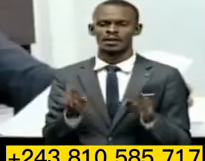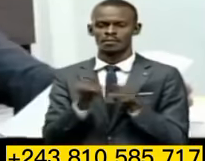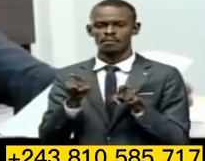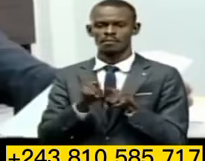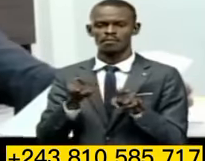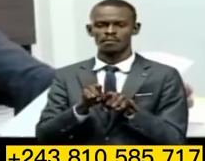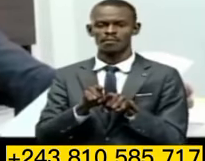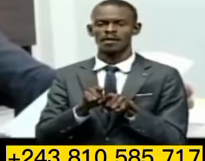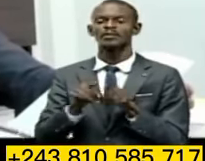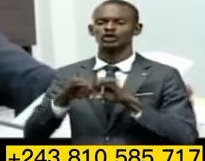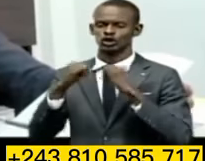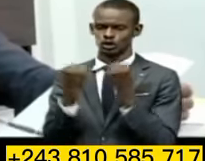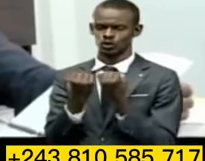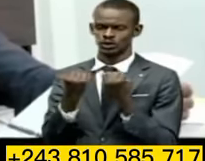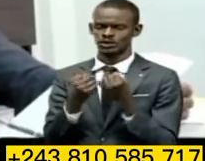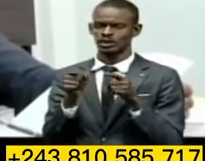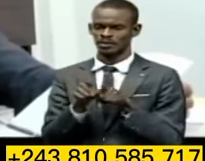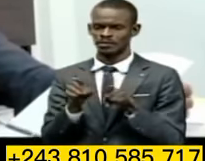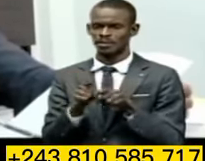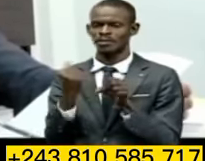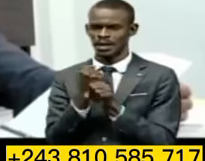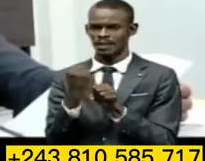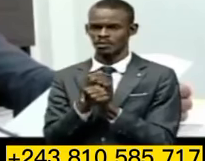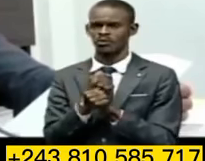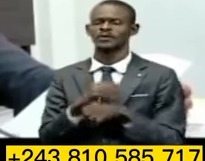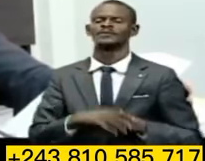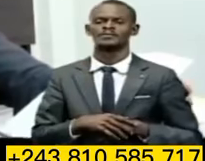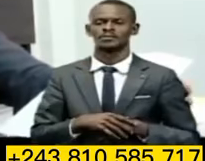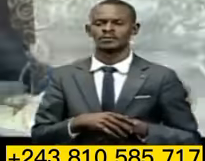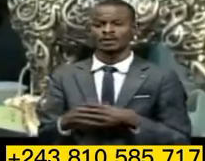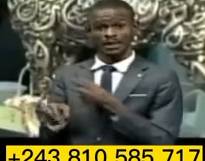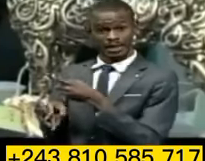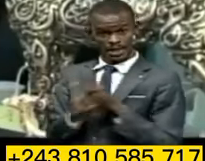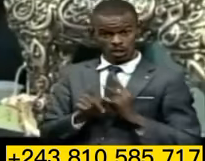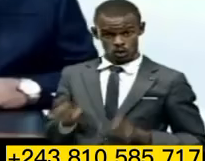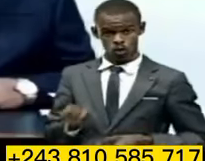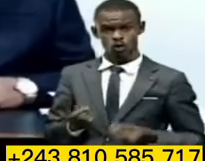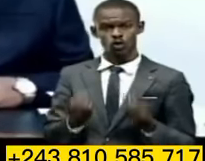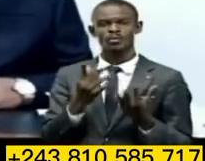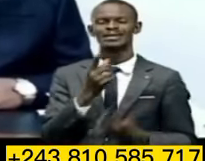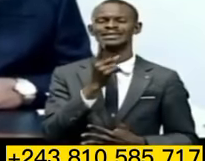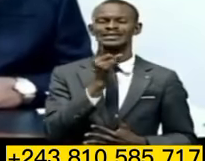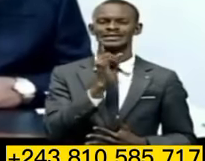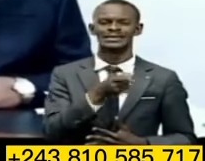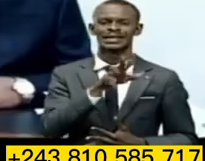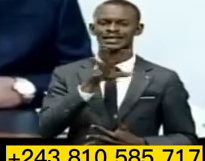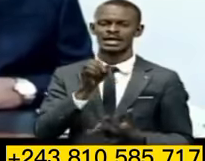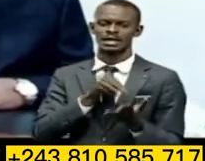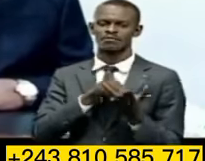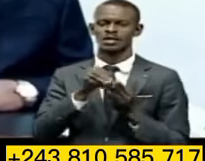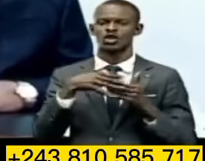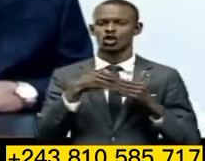transformation économique et l'emploi transforme. Ces crédits aident un montant de 150 millions de dollars américains.